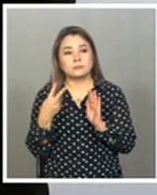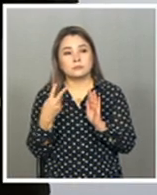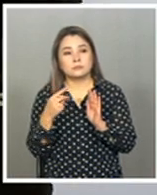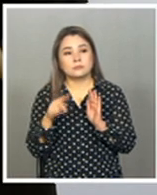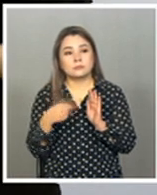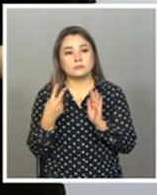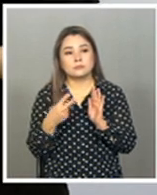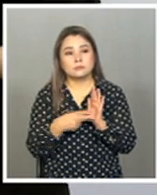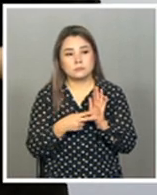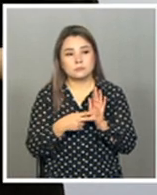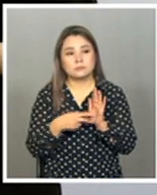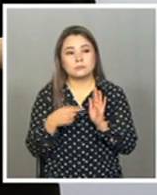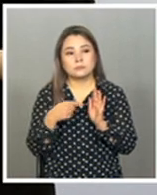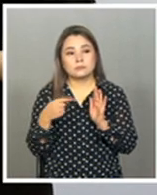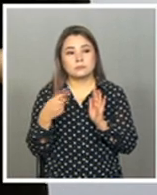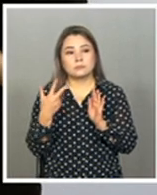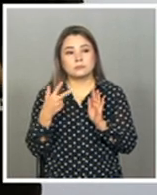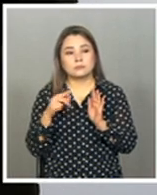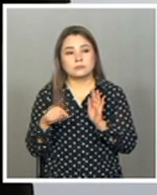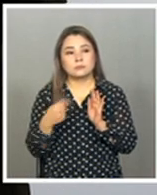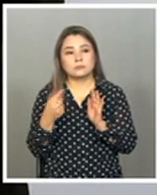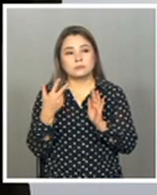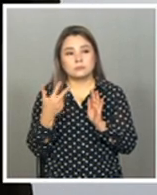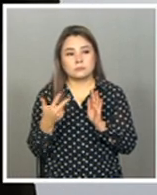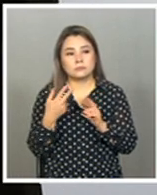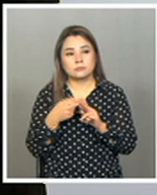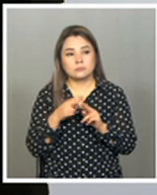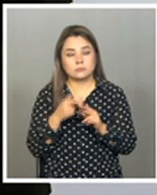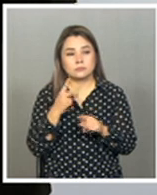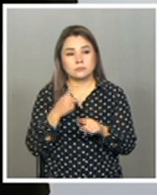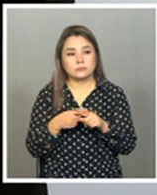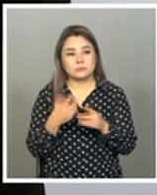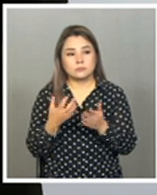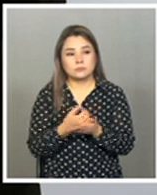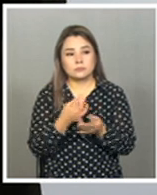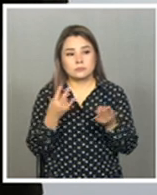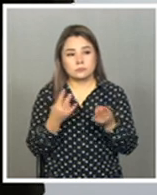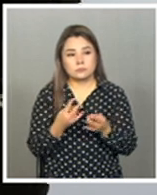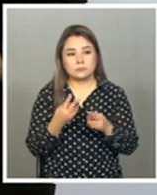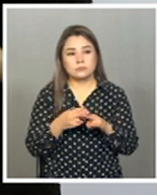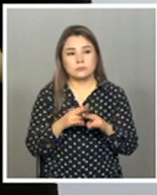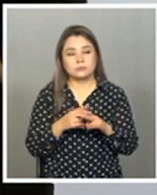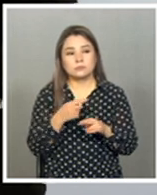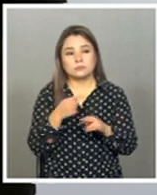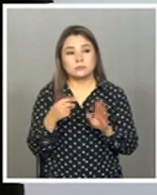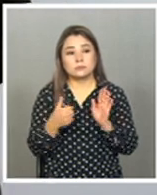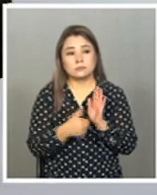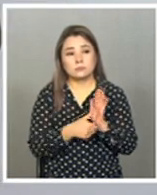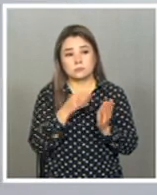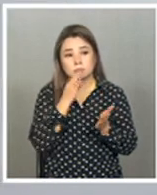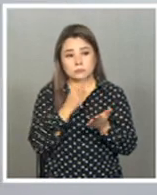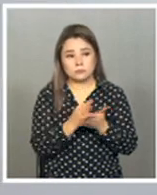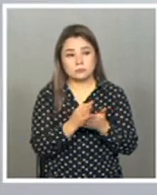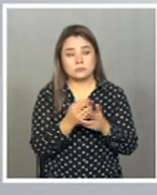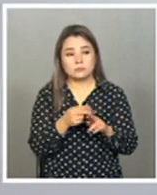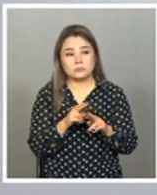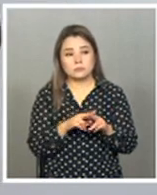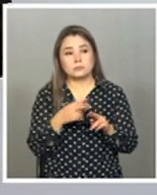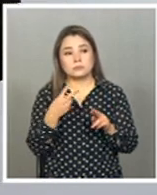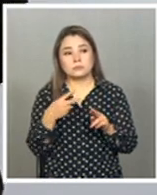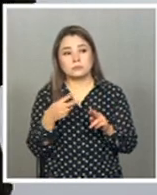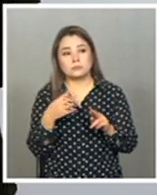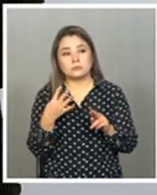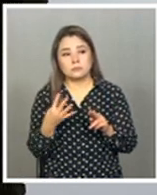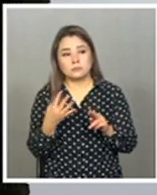минус 3.13-тің қосындысын табамыз. Бұл қосындының мәні минус 6-ға тең, оны 24.5-ке